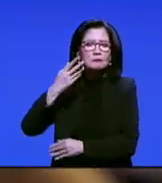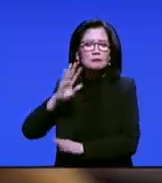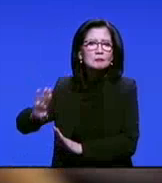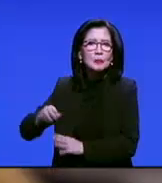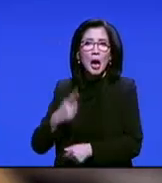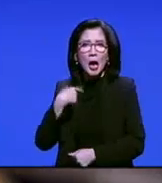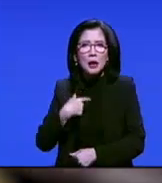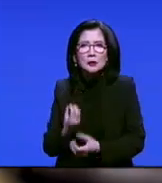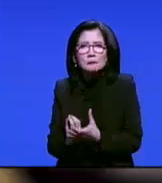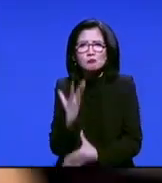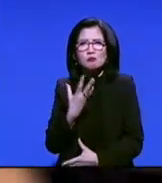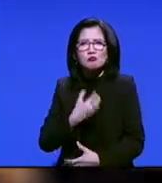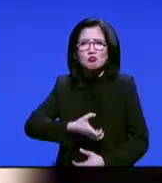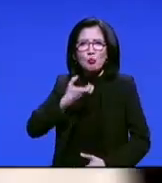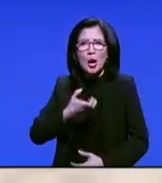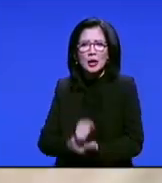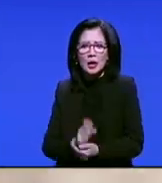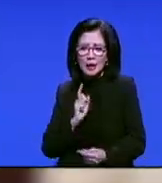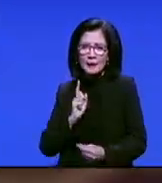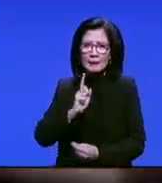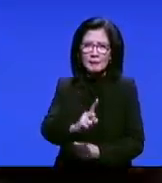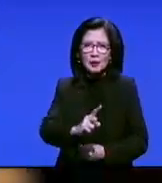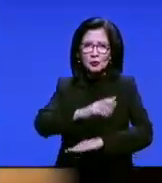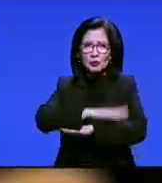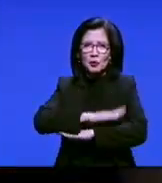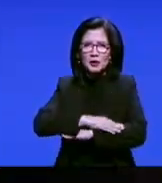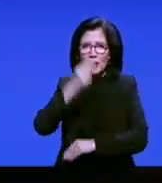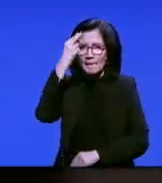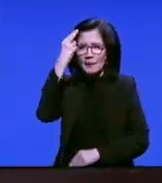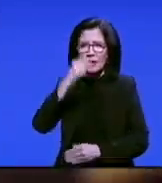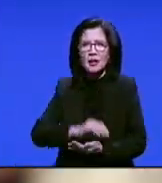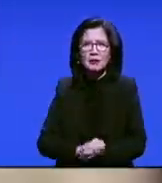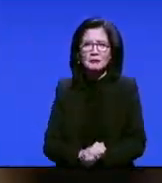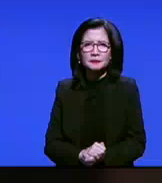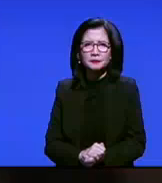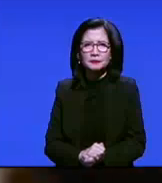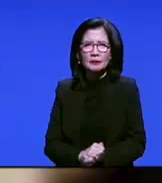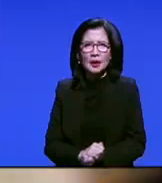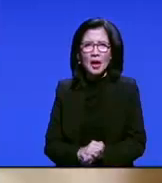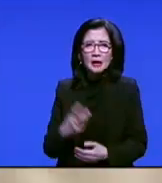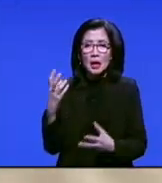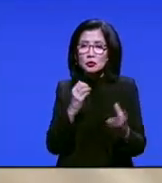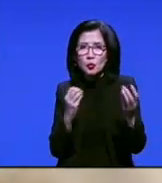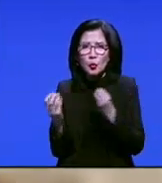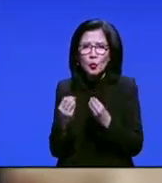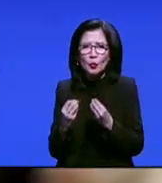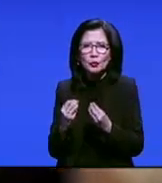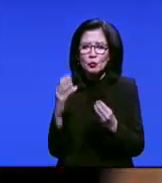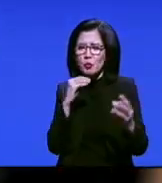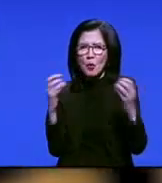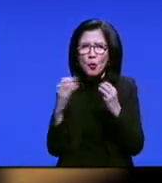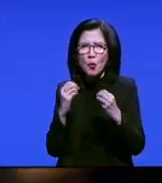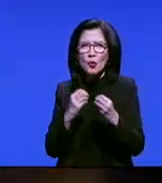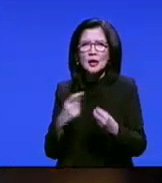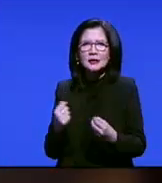Hal ini memicu seorang senator maju ke meja pimpinan. Tidak hanya itu, antar senator juga terlibat adu mulut